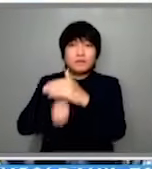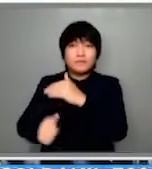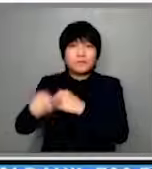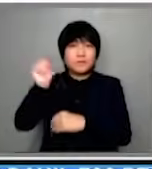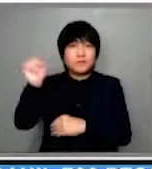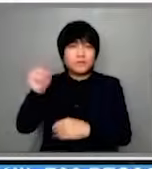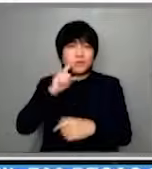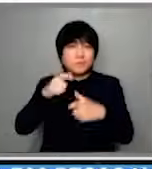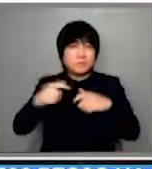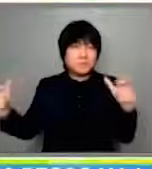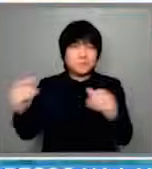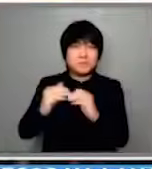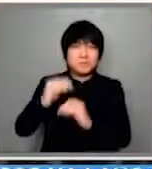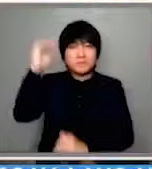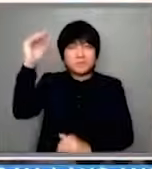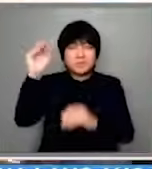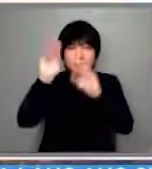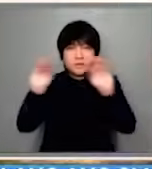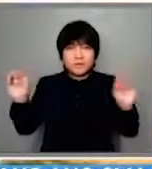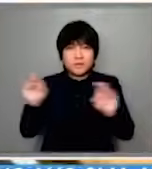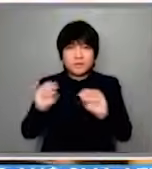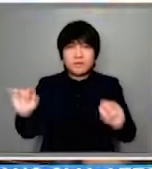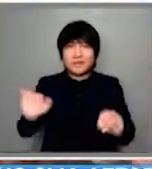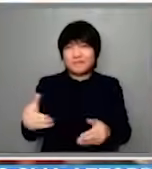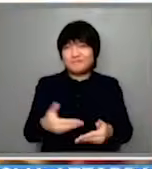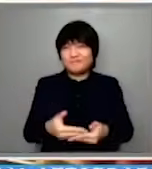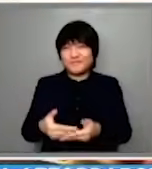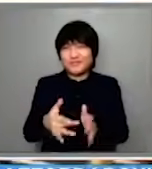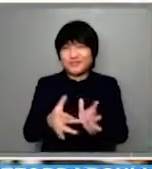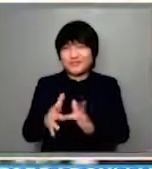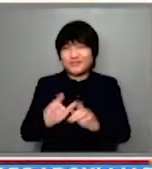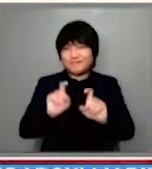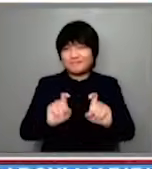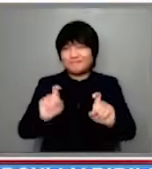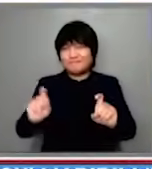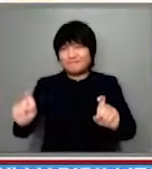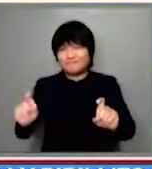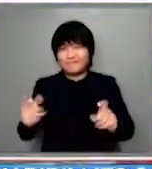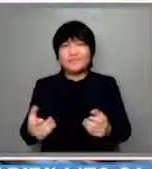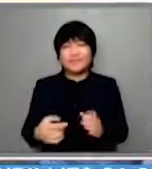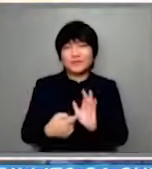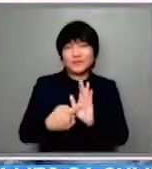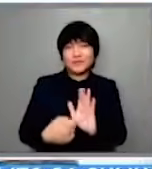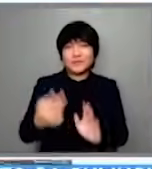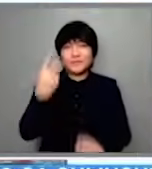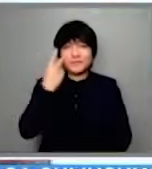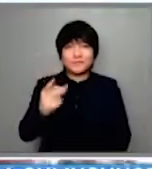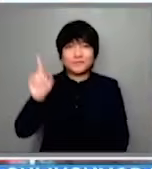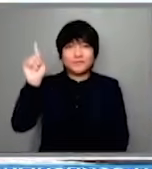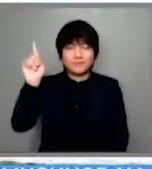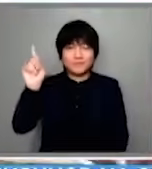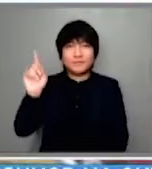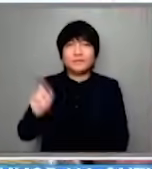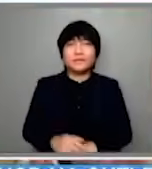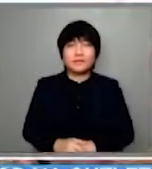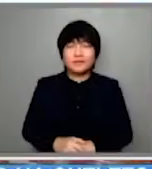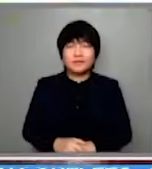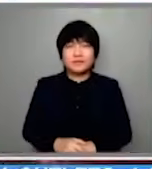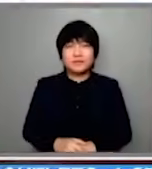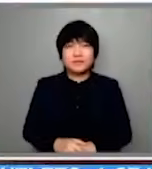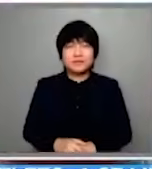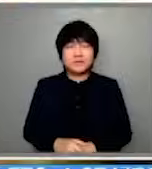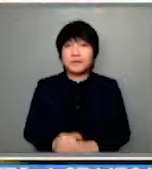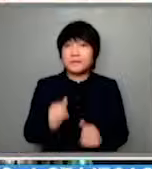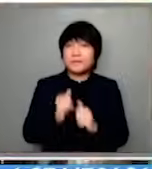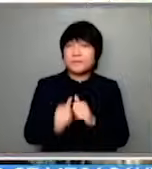Christmas tree at Belen. At sa Aparigagayan naman, iba't ibang Christmas diorama ang tampok sa kanilang parke. Sumasalamin ang mga ito sa pagdiriwang